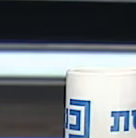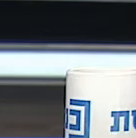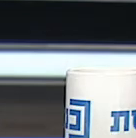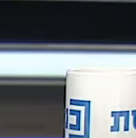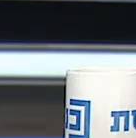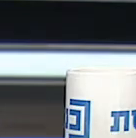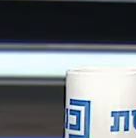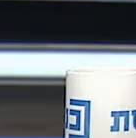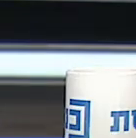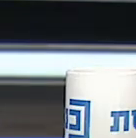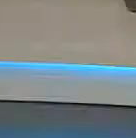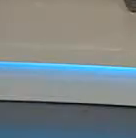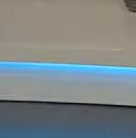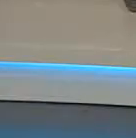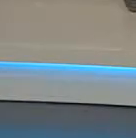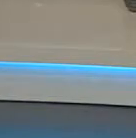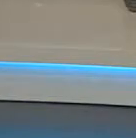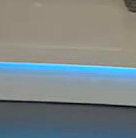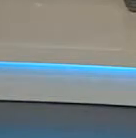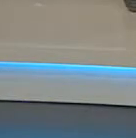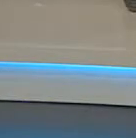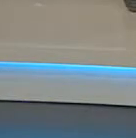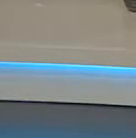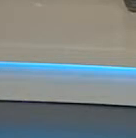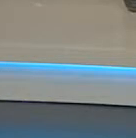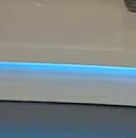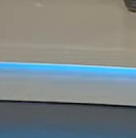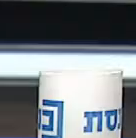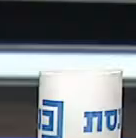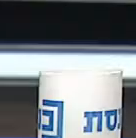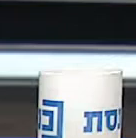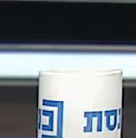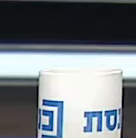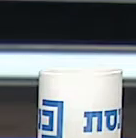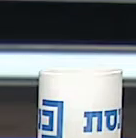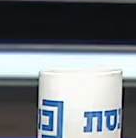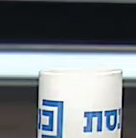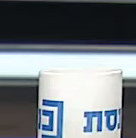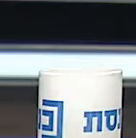משכן לילה. תודה על ההזדמנות, חבר'ה, אני מודה לכם שבאתם. כן. אני אשמח אם תמשיכו לנגן בזמן